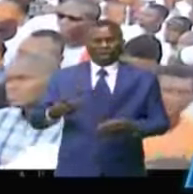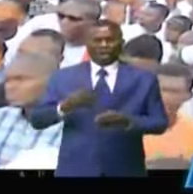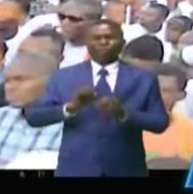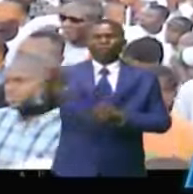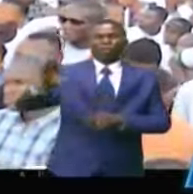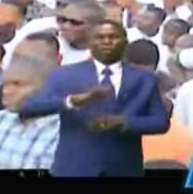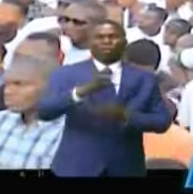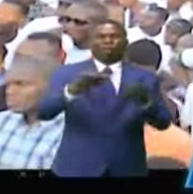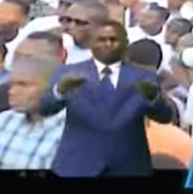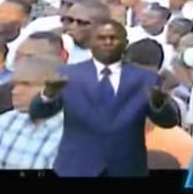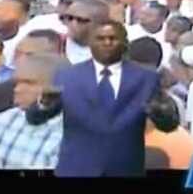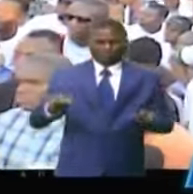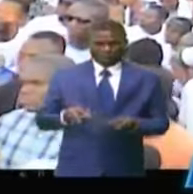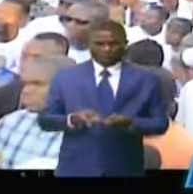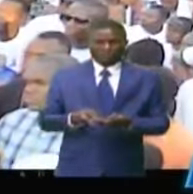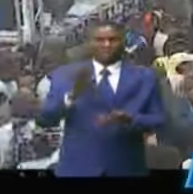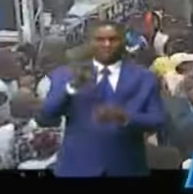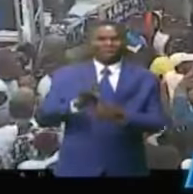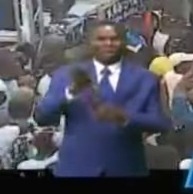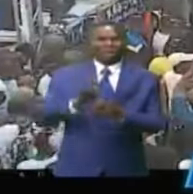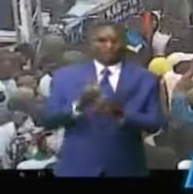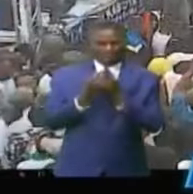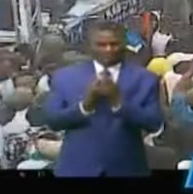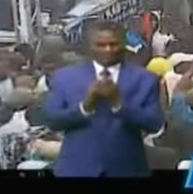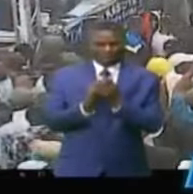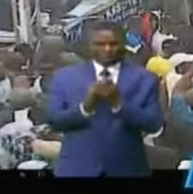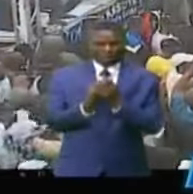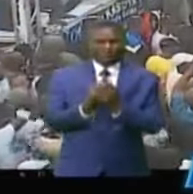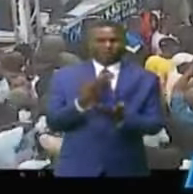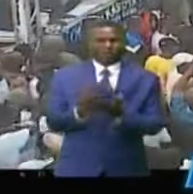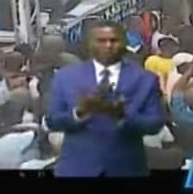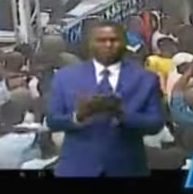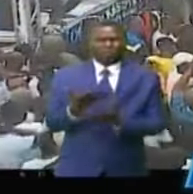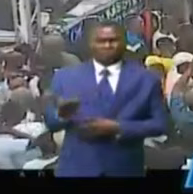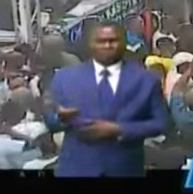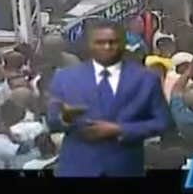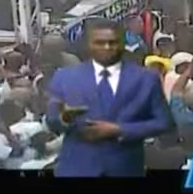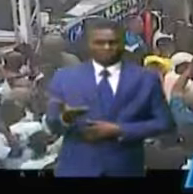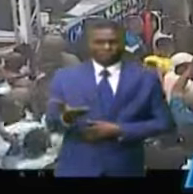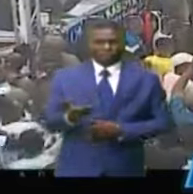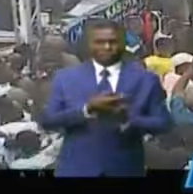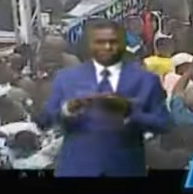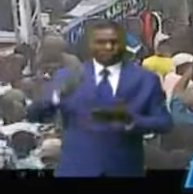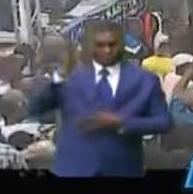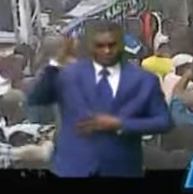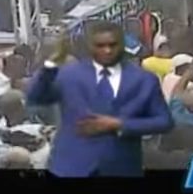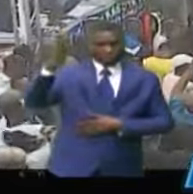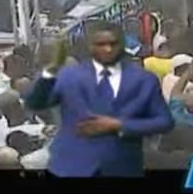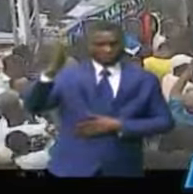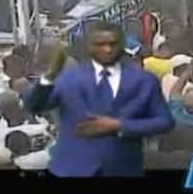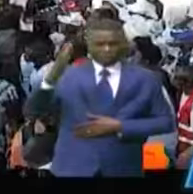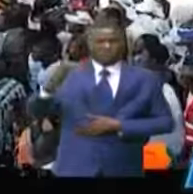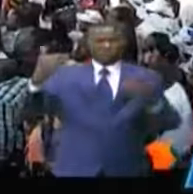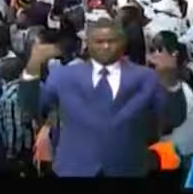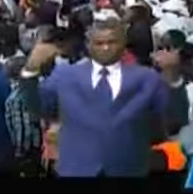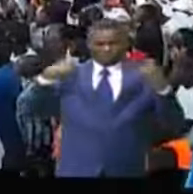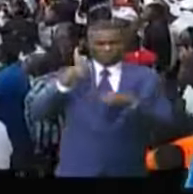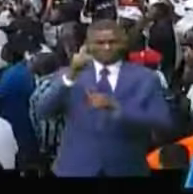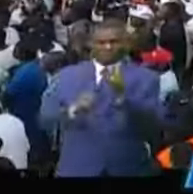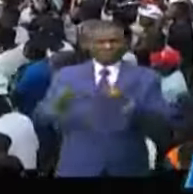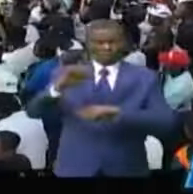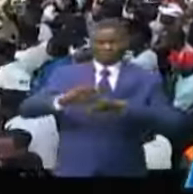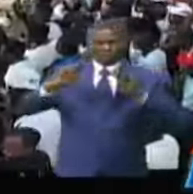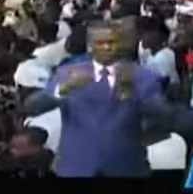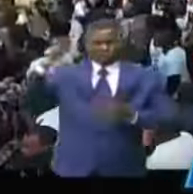déploiement sur le terrain car les élections approchent à pas de géant. Dès la semaine prochaine, les gestionnaires au quotidien de